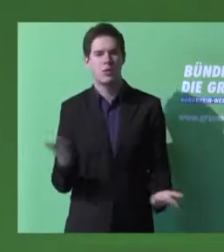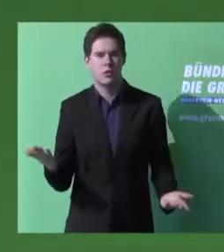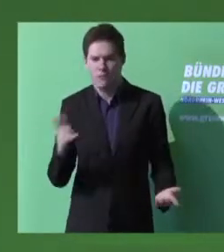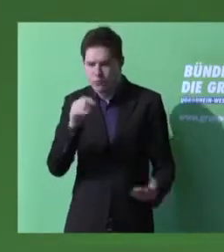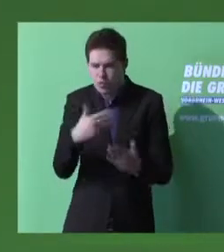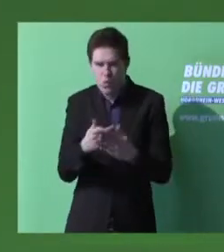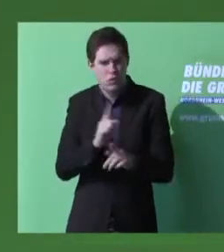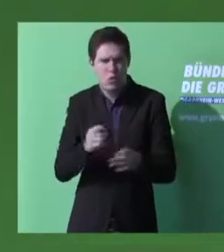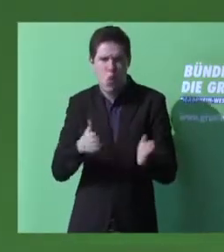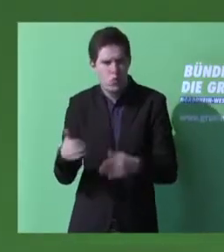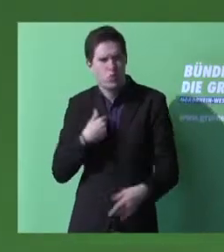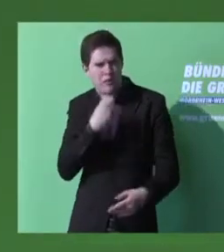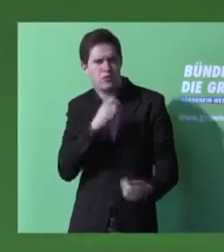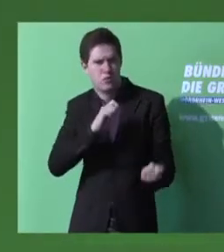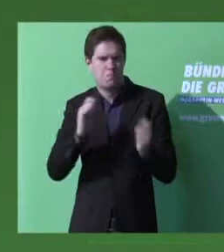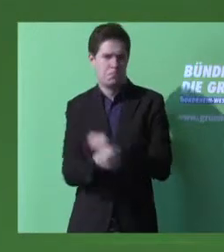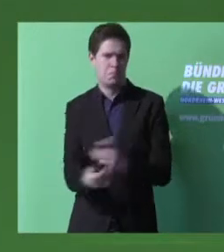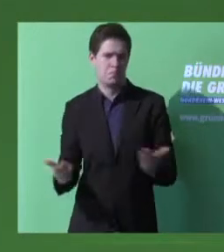wir ändern.